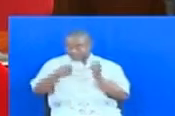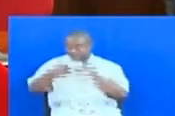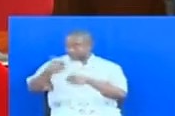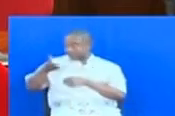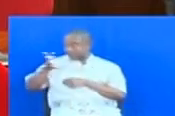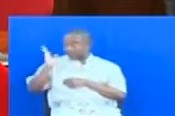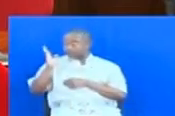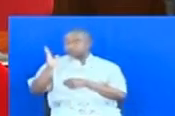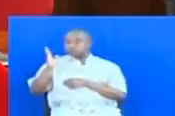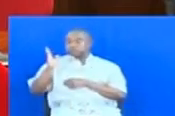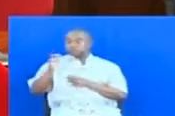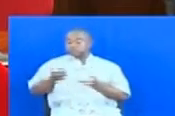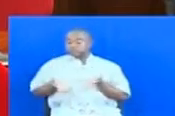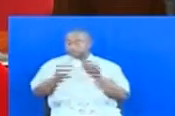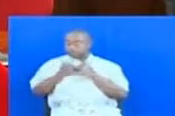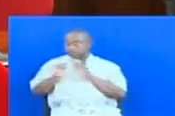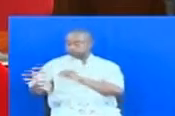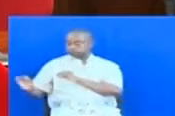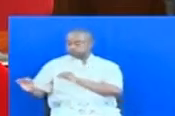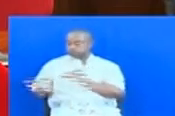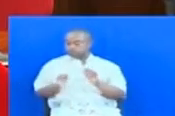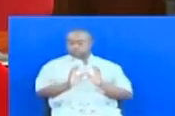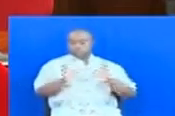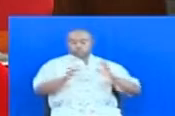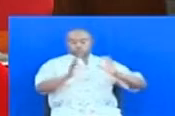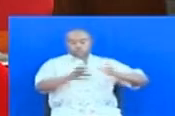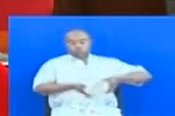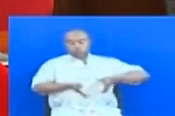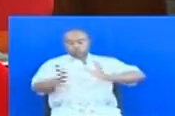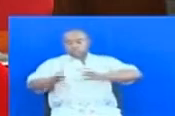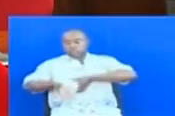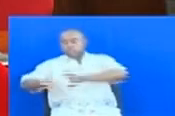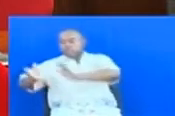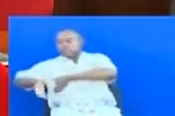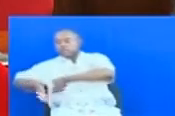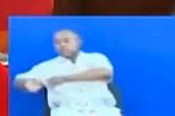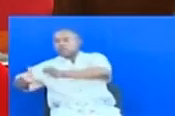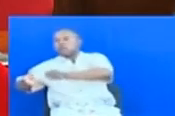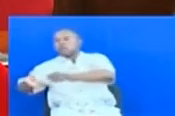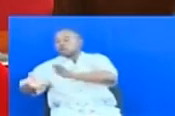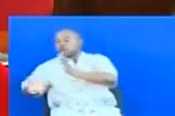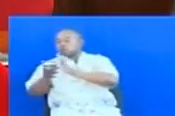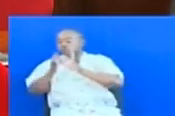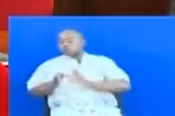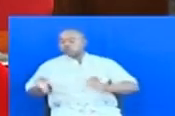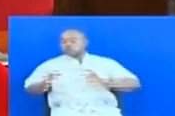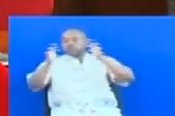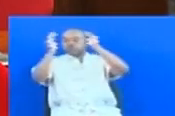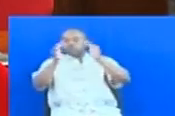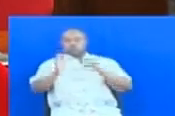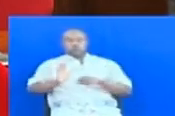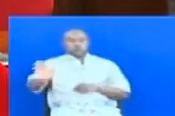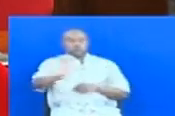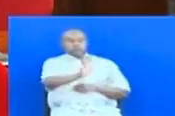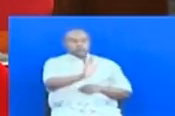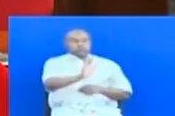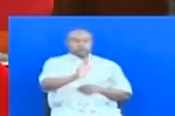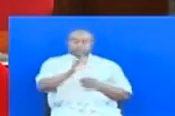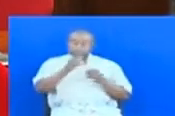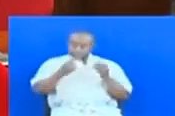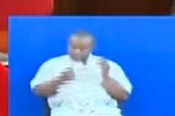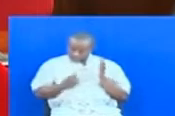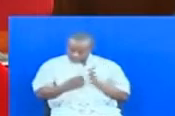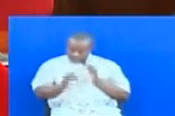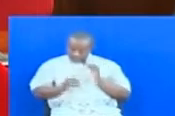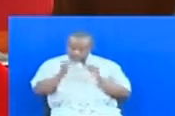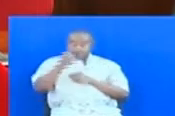serikali iliweza kuhamisha tume ya umwagiliaji kutoka kuboresha muundo wake kutoka ngazi ya taifa,